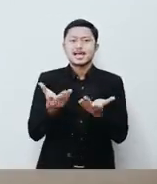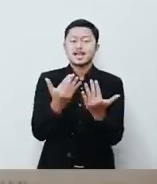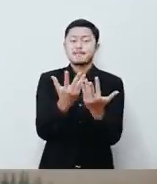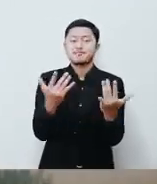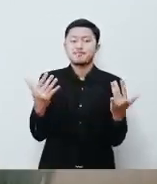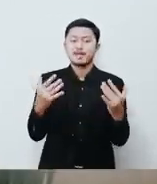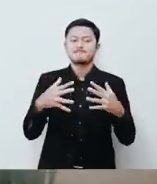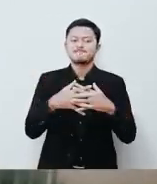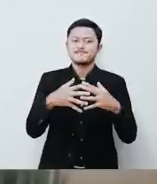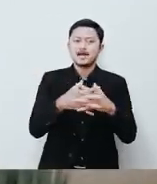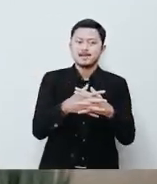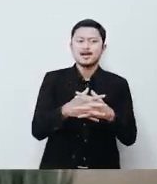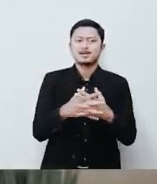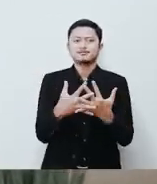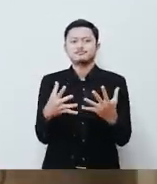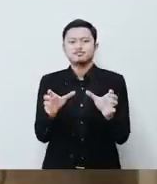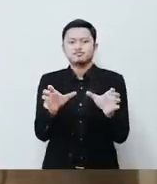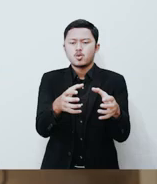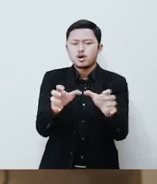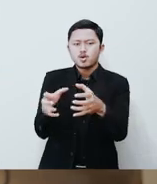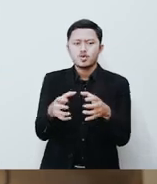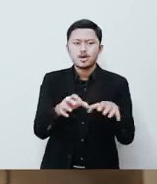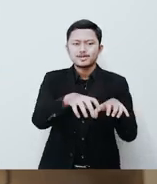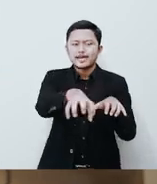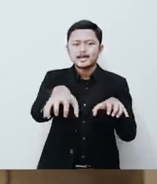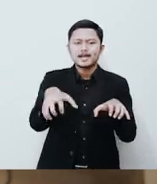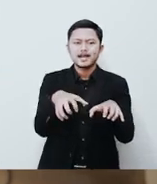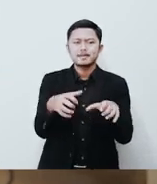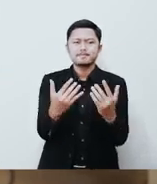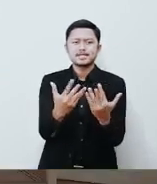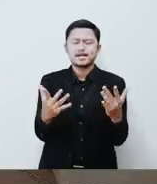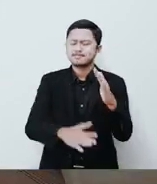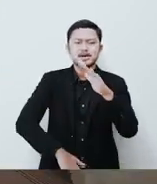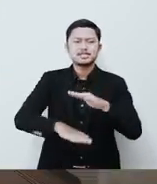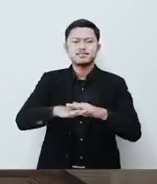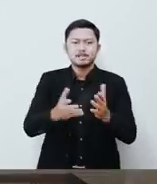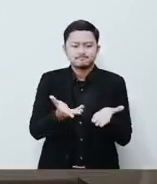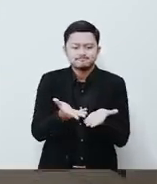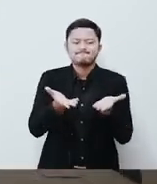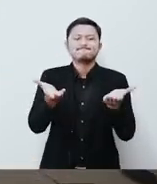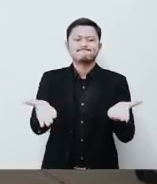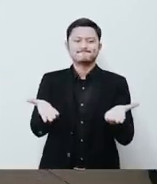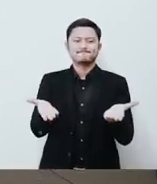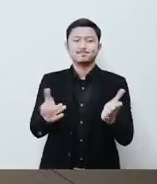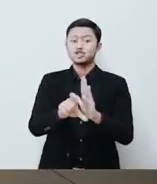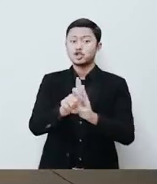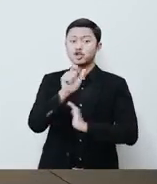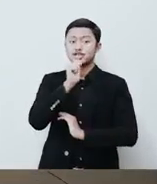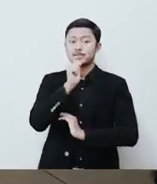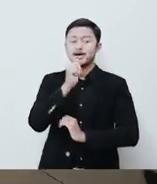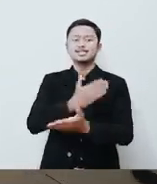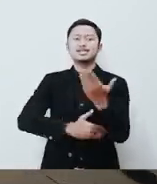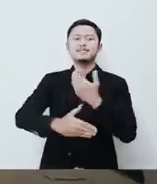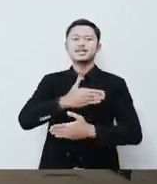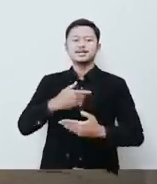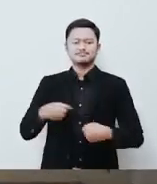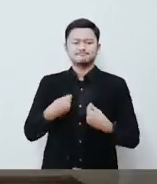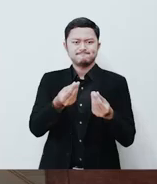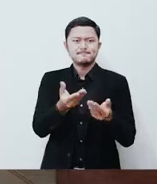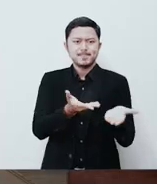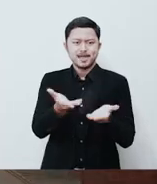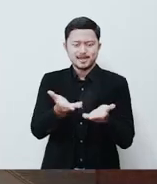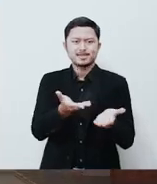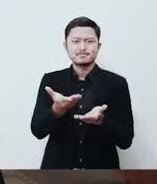dan pelayanan publik pertanahan dan tata ruang yang prima bagi masyarakat, terutama untuk para penyandang